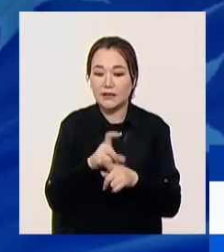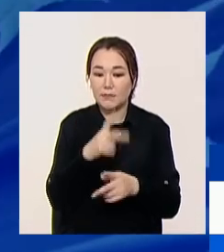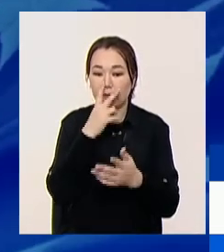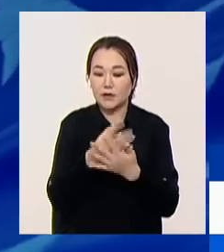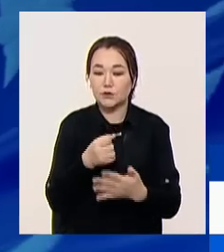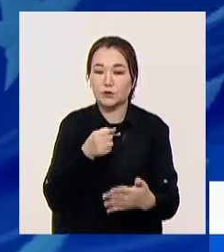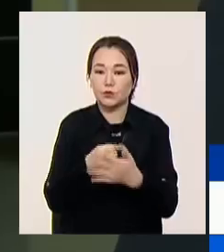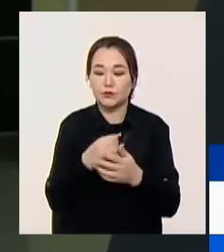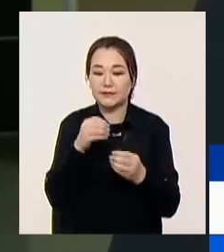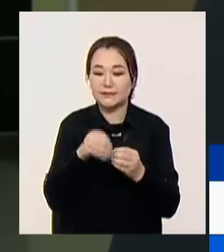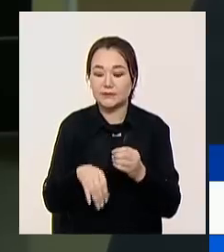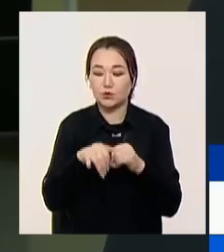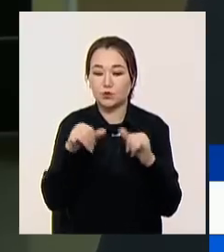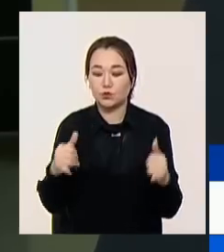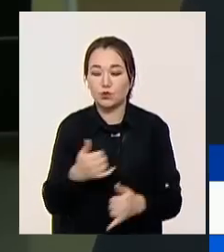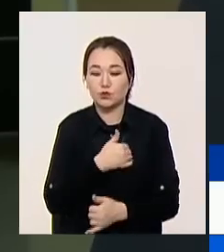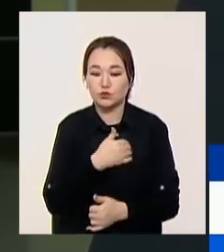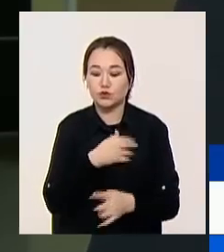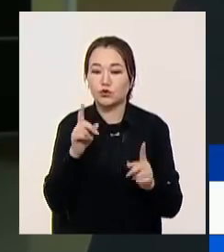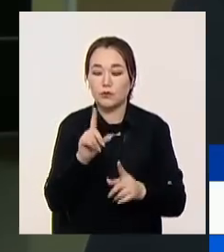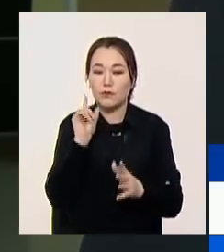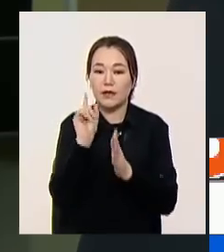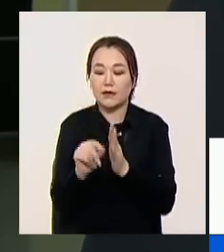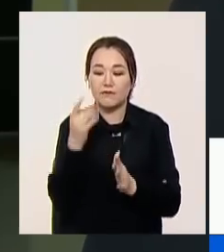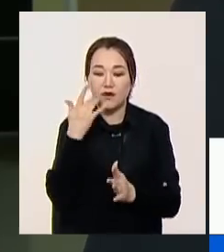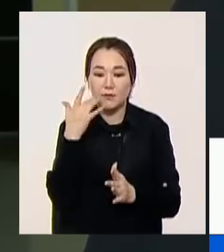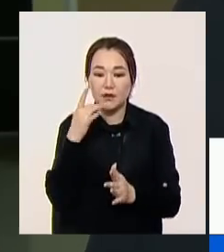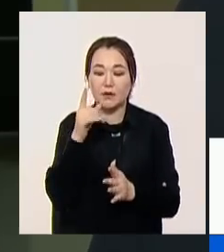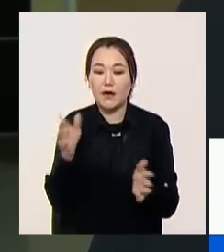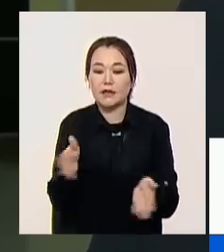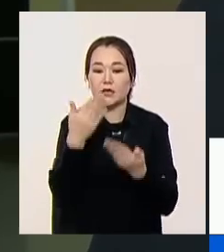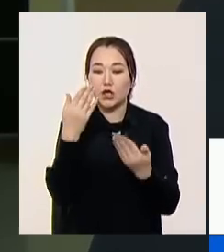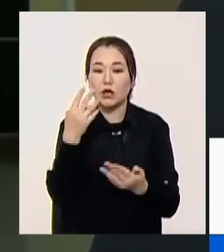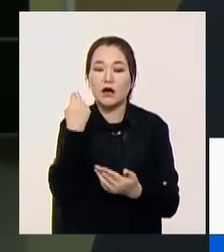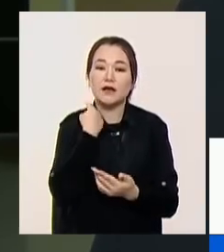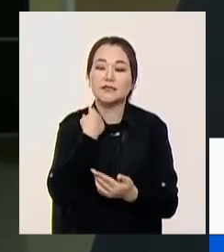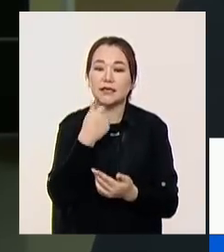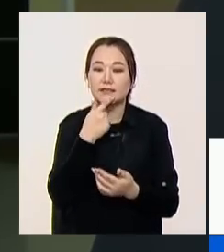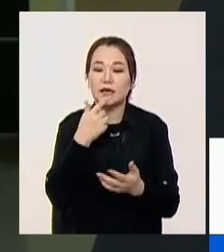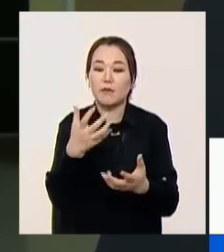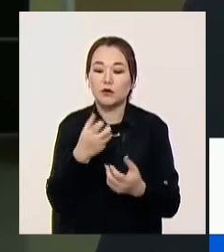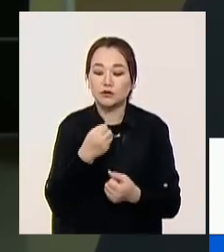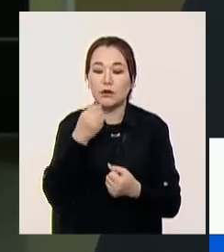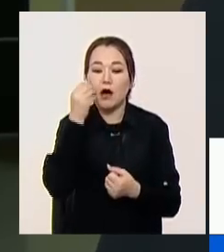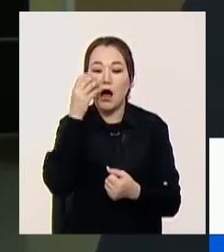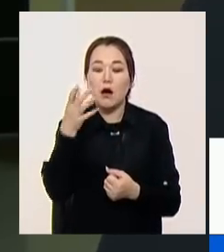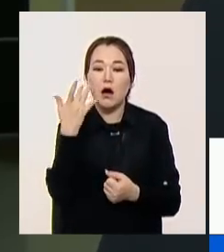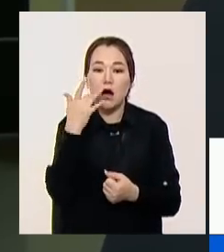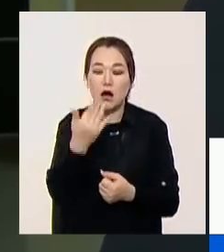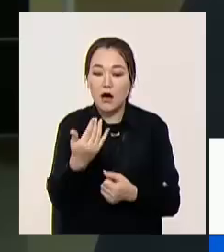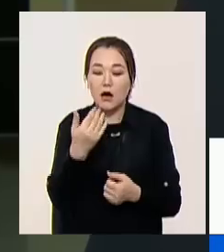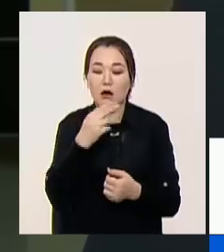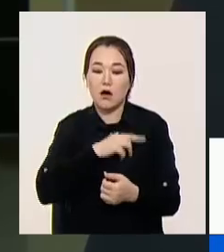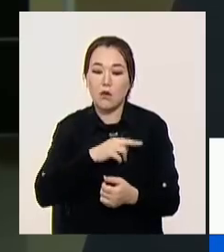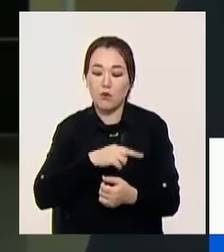до 10 тысяч. Чтобы они поехали в Америку, подняли уровень английского языка, получили американское образование, американский опыт